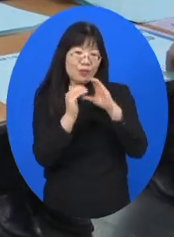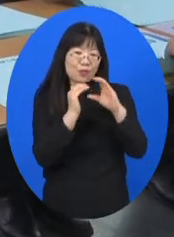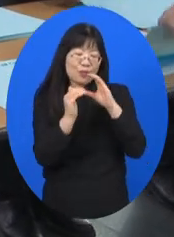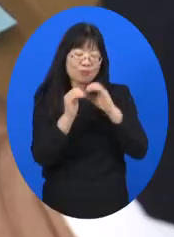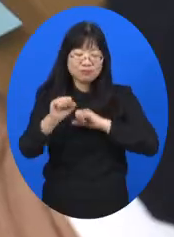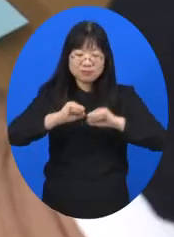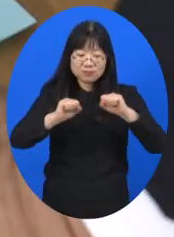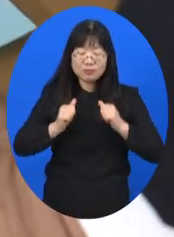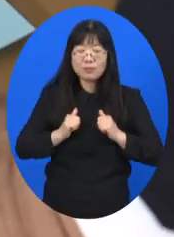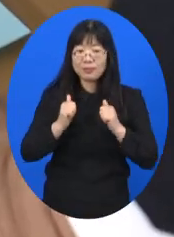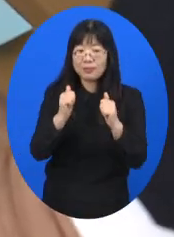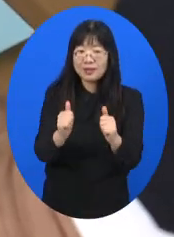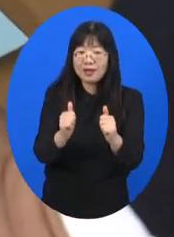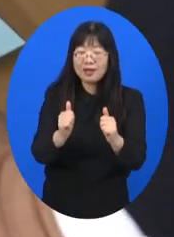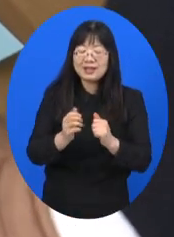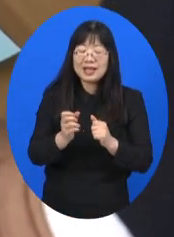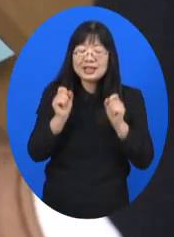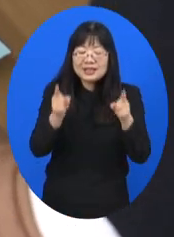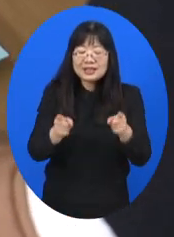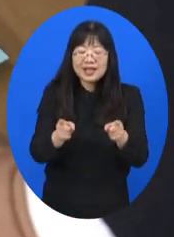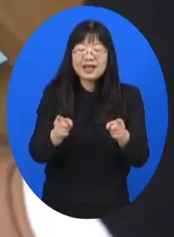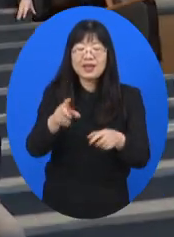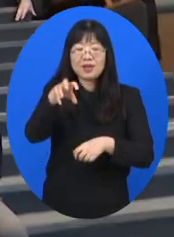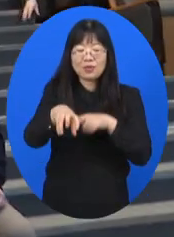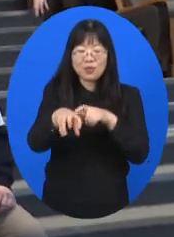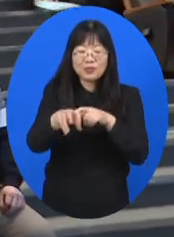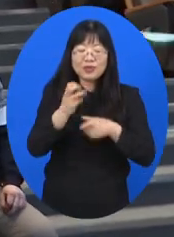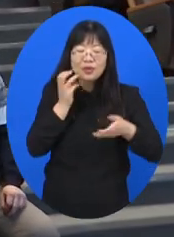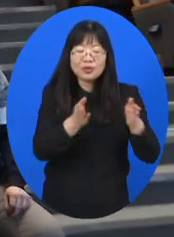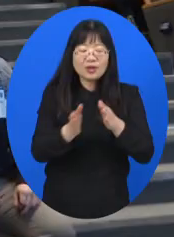통해 김 지사가 기회의 수도 경기도를 만들기